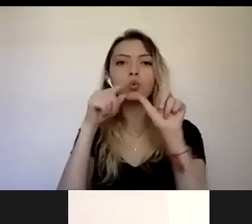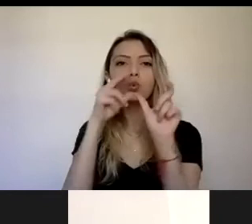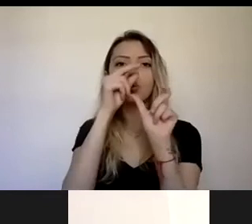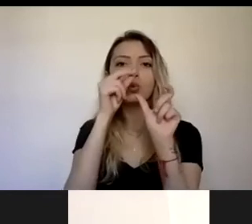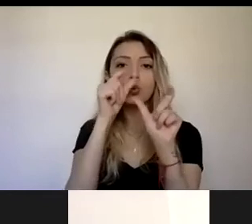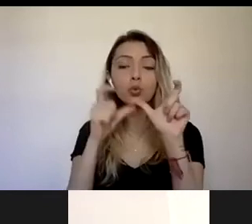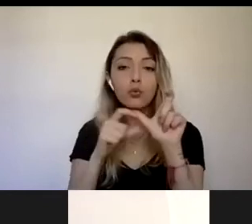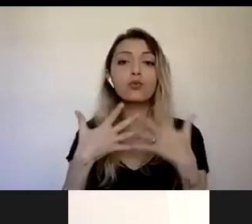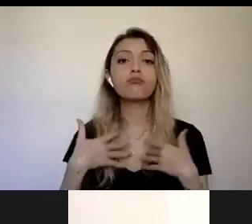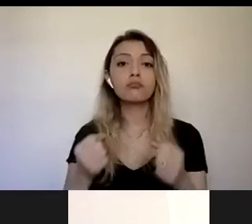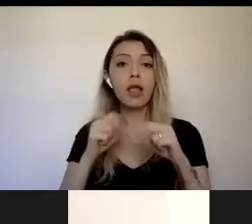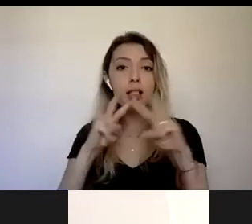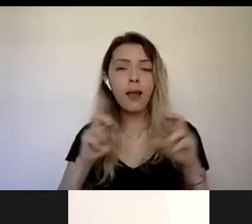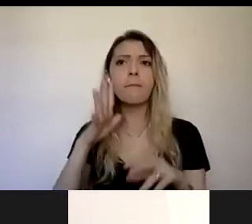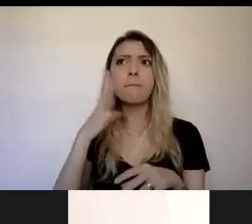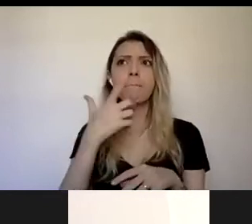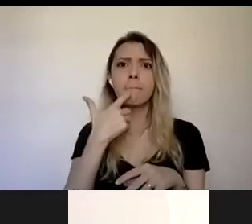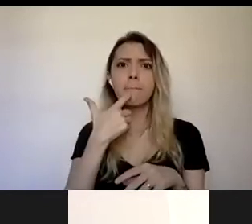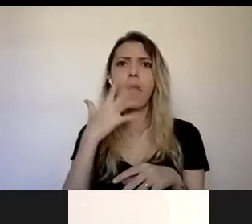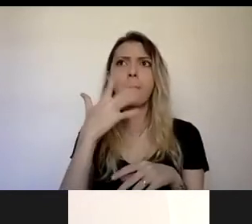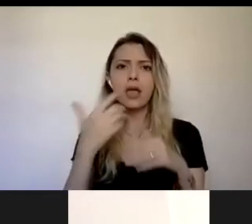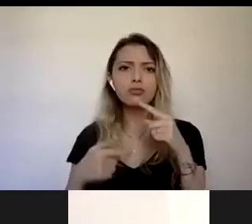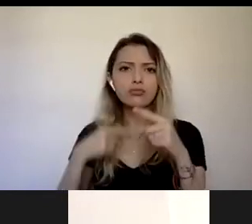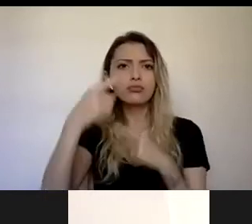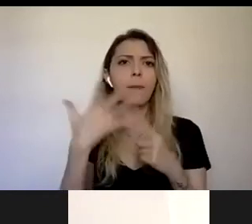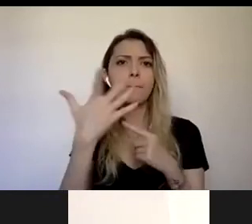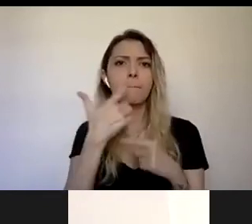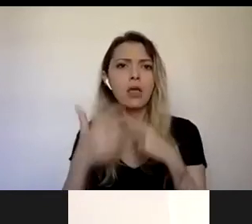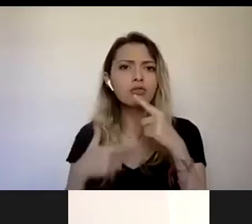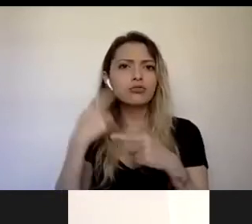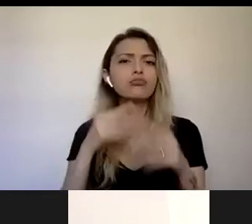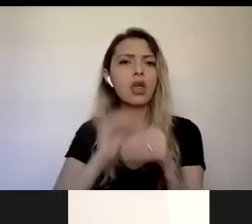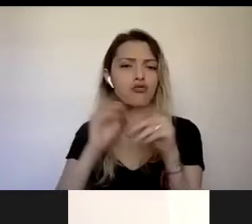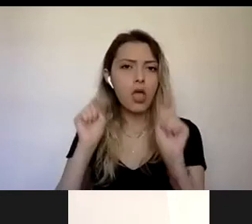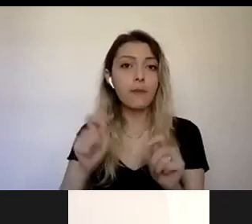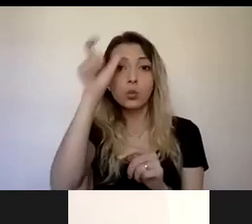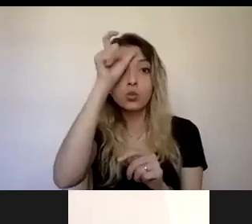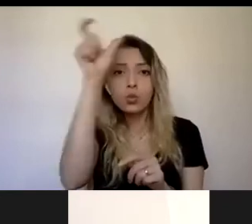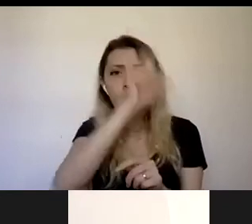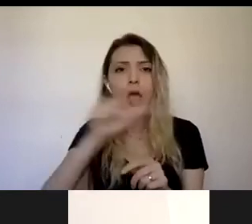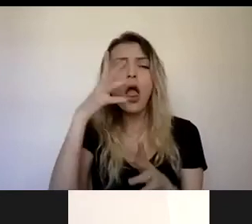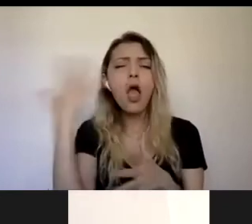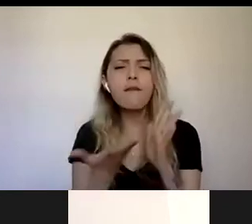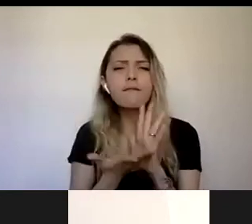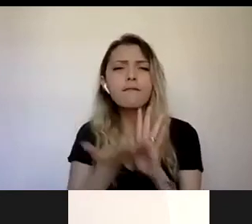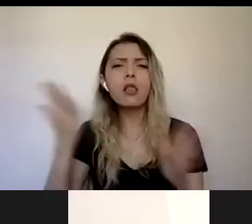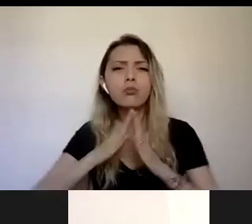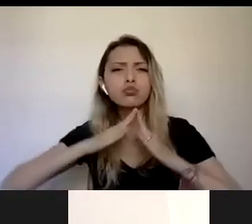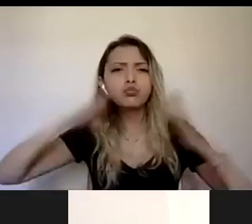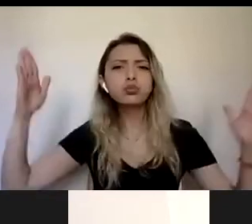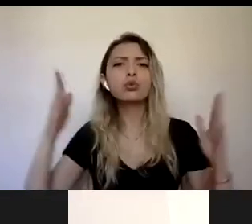ve Türkiye'nin 81 il için en kapsamlı kalkınma istatistiklerini sunan,